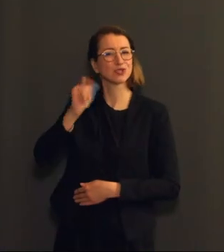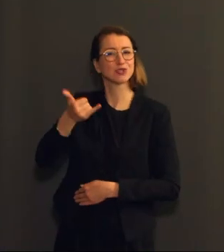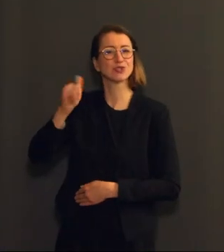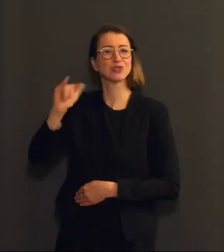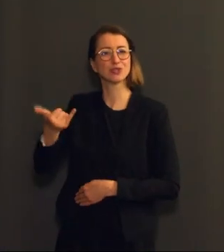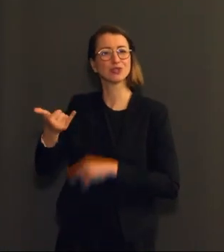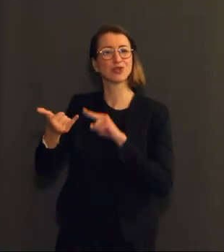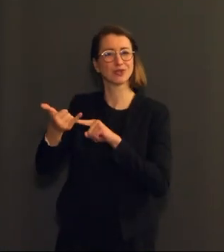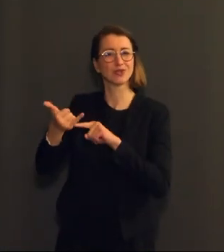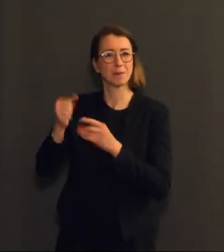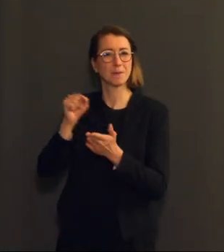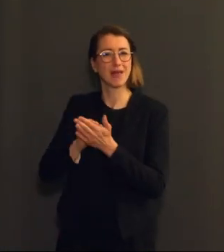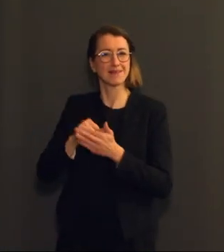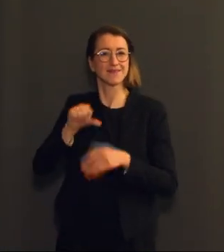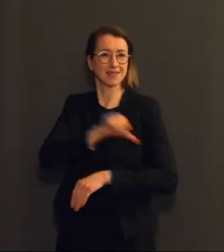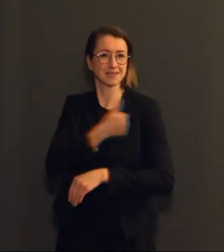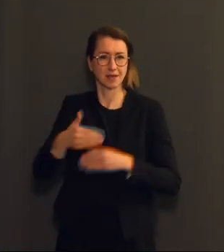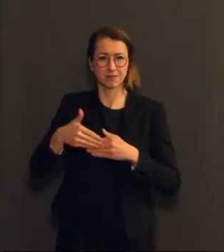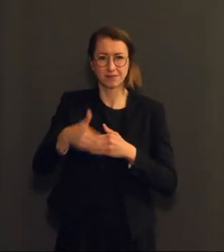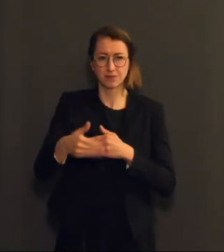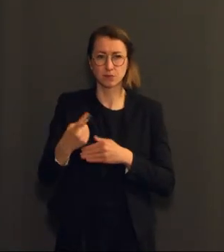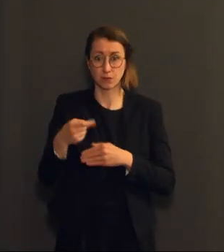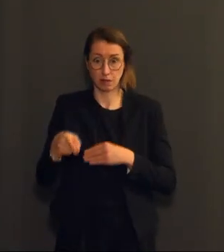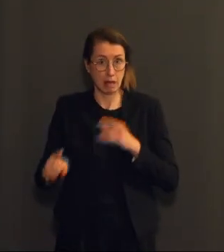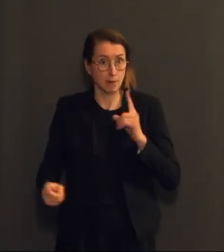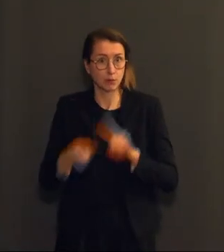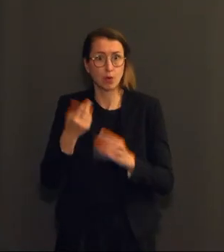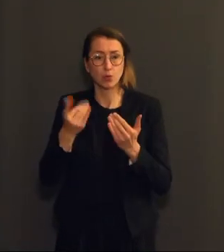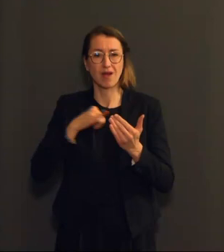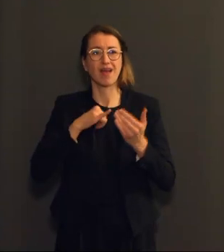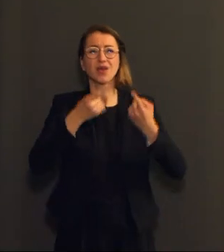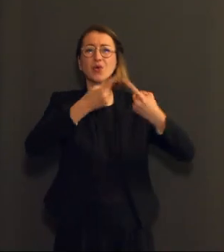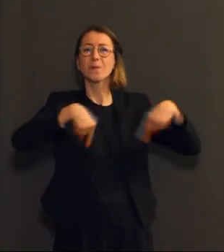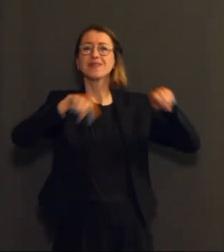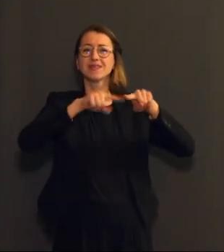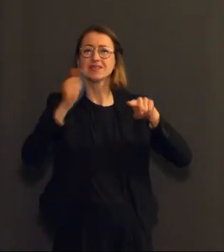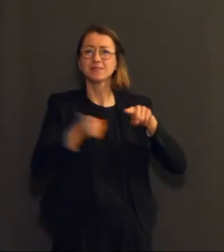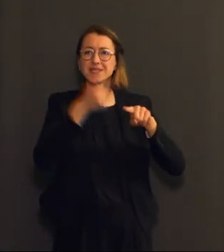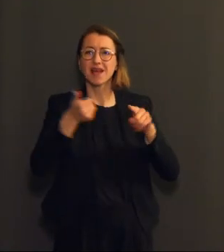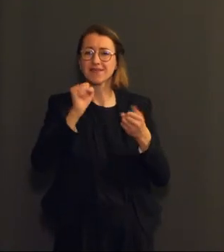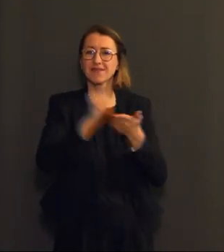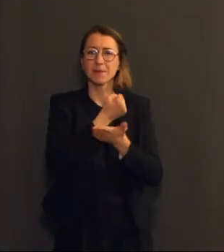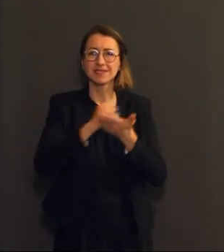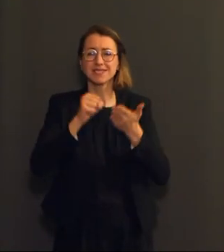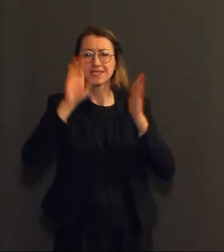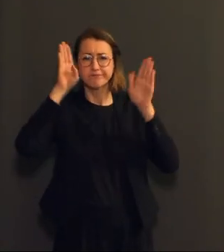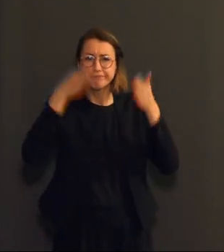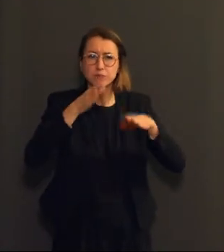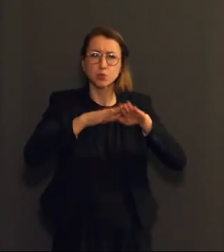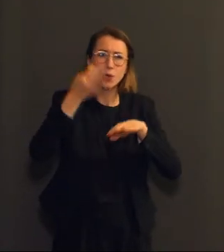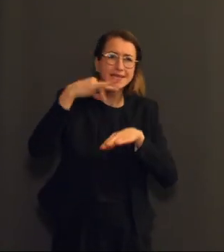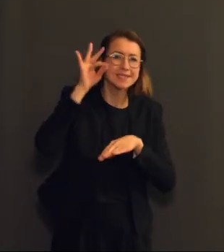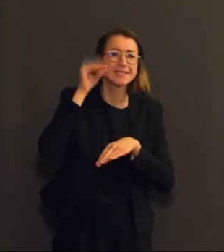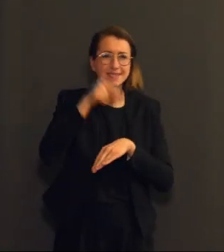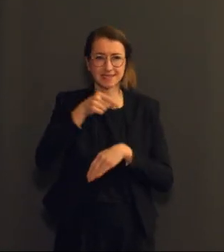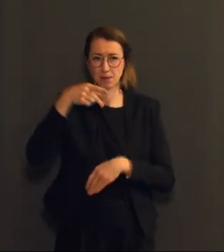Aujourd'hui, le comité de pharmacovigilance de l'EMA, que l'on appelle le PRAC, se réunit à ce sujet et